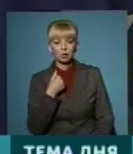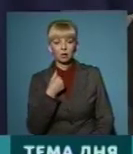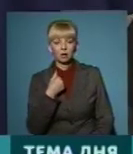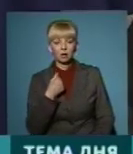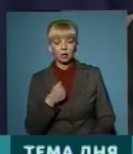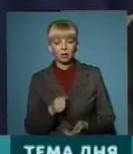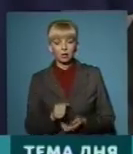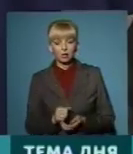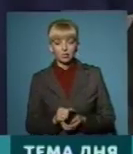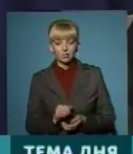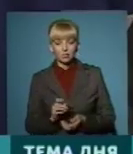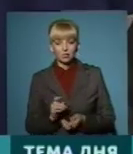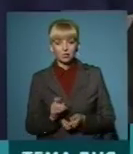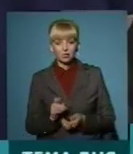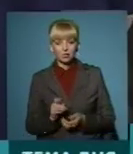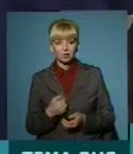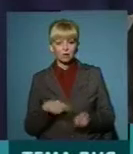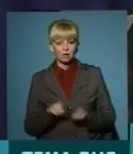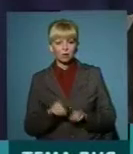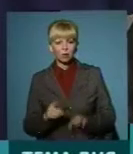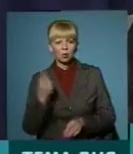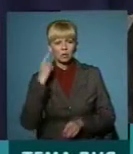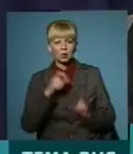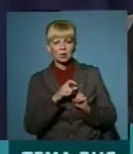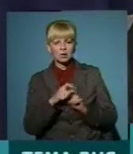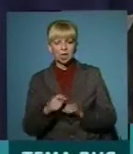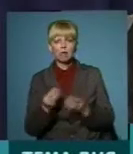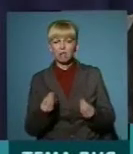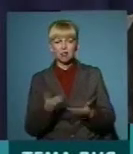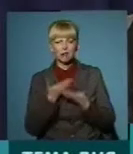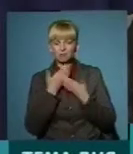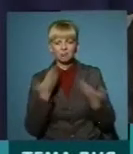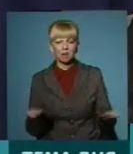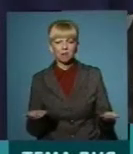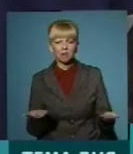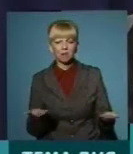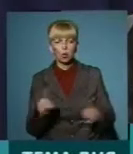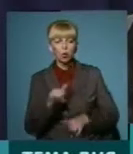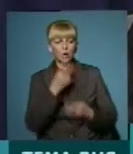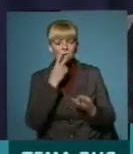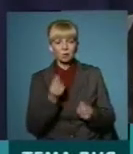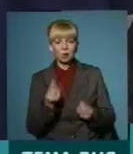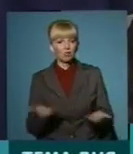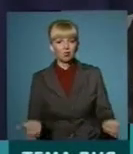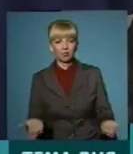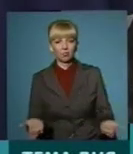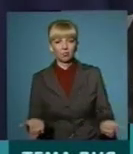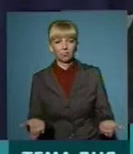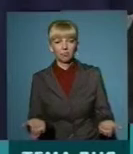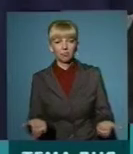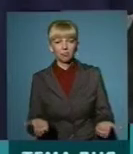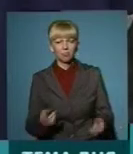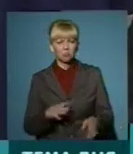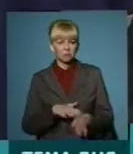брата, значит, я все время слышу только одну фразу – денег нет. Куда ни посмотришь, денег нет. В холодильнике